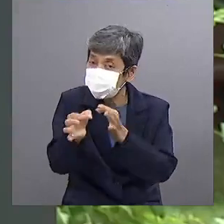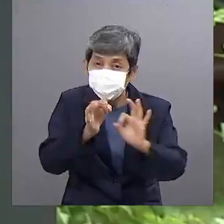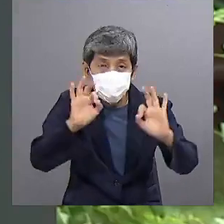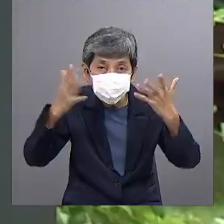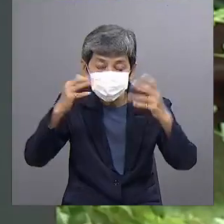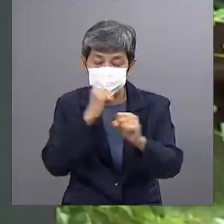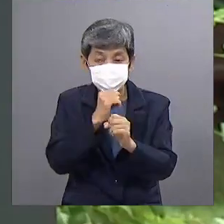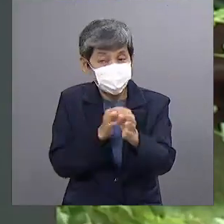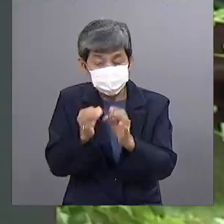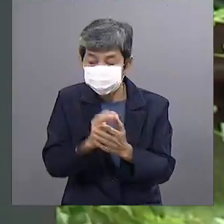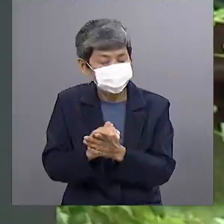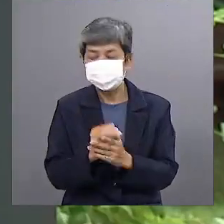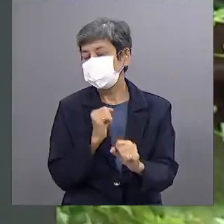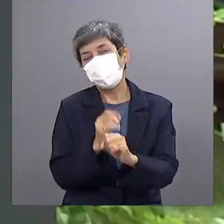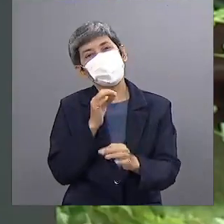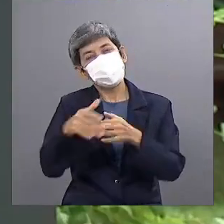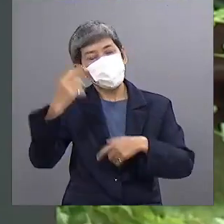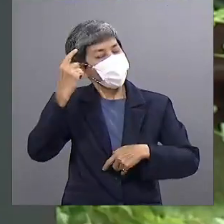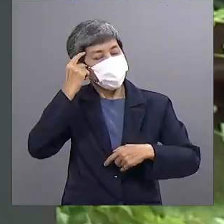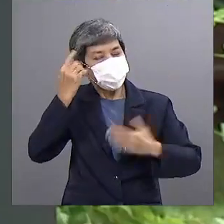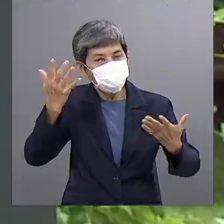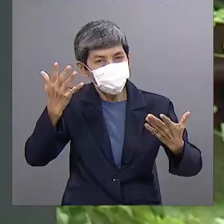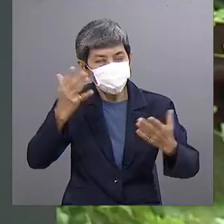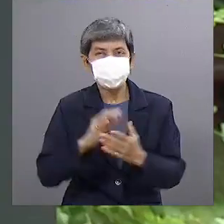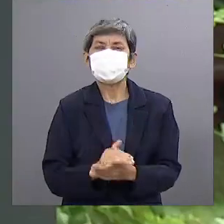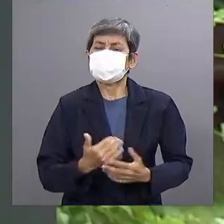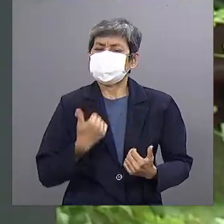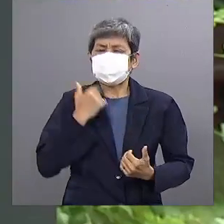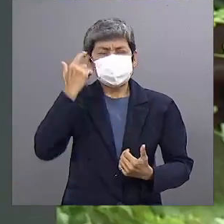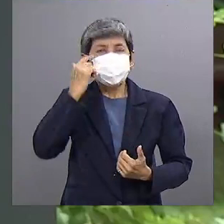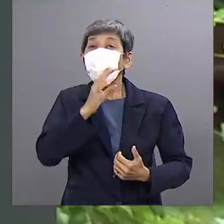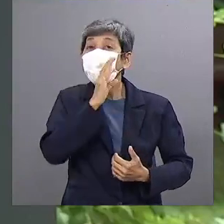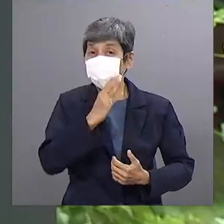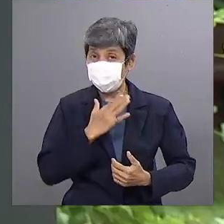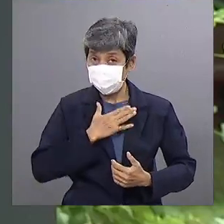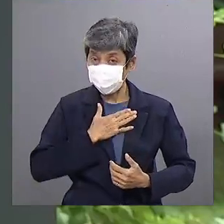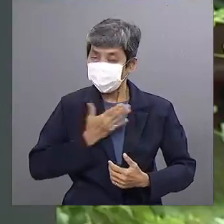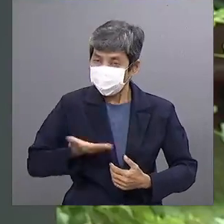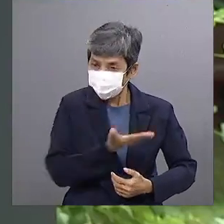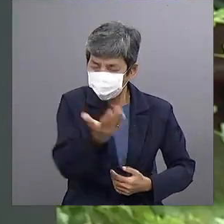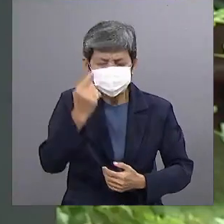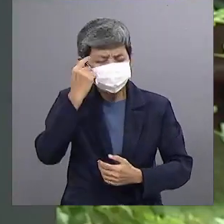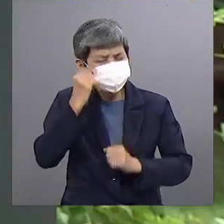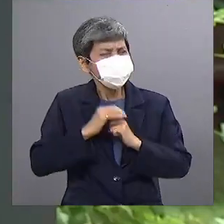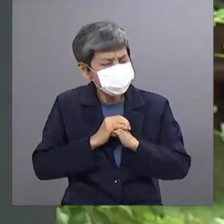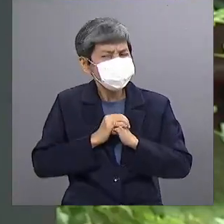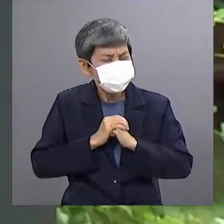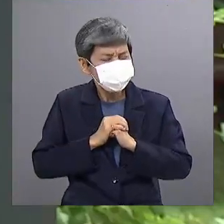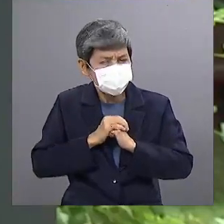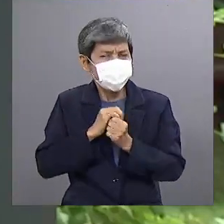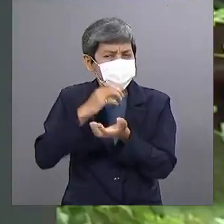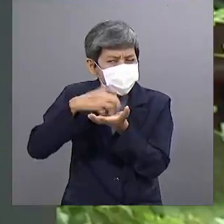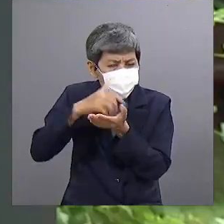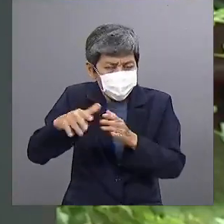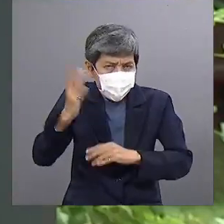ใจที่ถูกต้องให้กับประชาชนนะคะดังนั้นถ้าหากว่าเรานะคะปรับความเข้าใจให้ข้อมูลที่ถูกต้องกับประชาชน